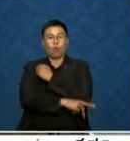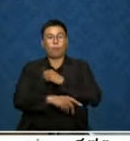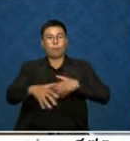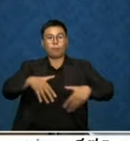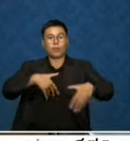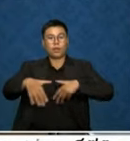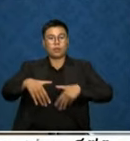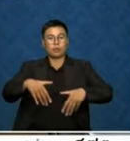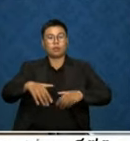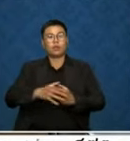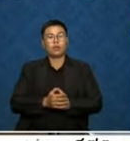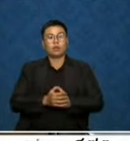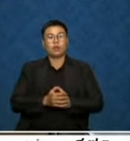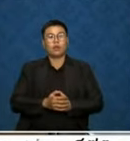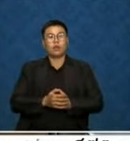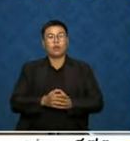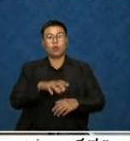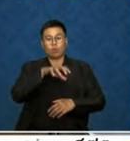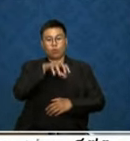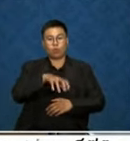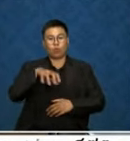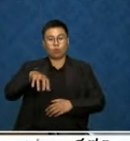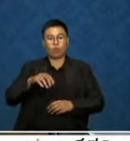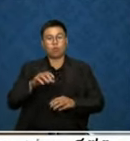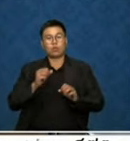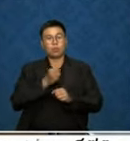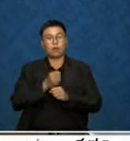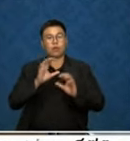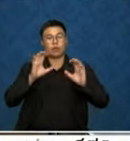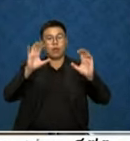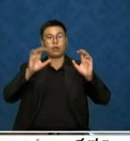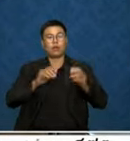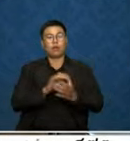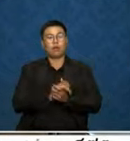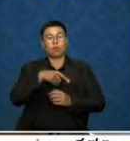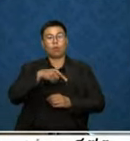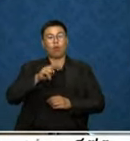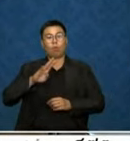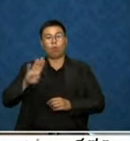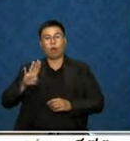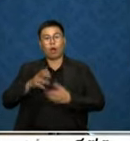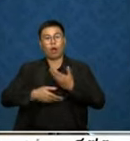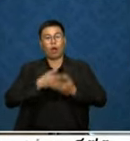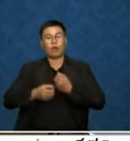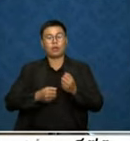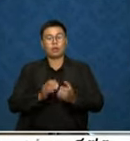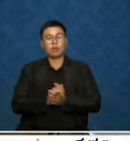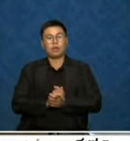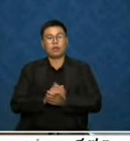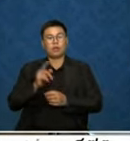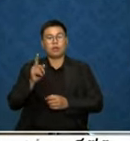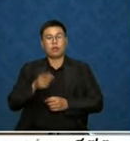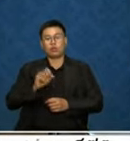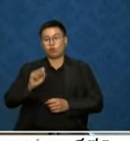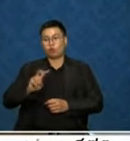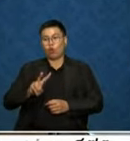น่วยงานจะดูแล2พ.ร.บ.ตัวนี้อยู่ครับอันแรกครับพ.ร.บ.ขายตรงและตลาดแบบตรง2545ครับ